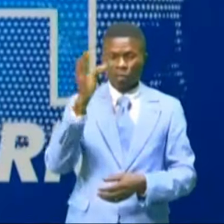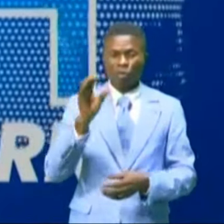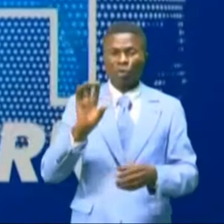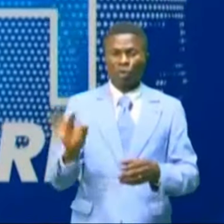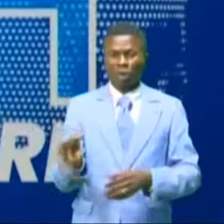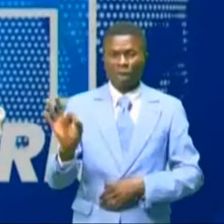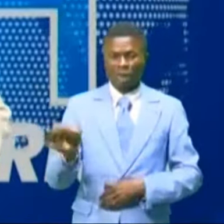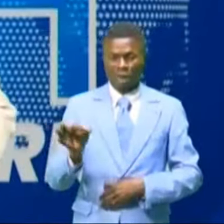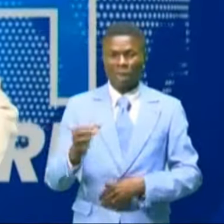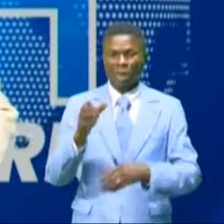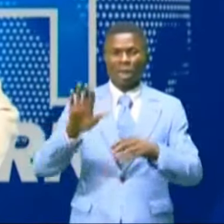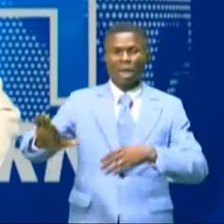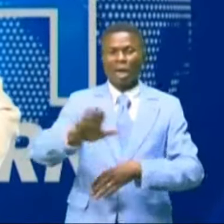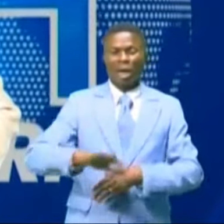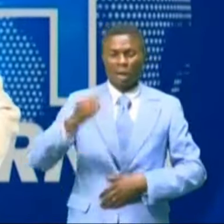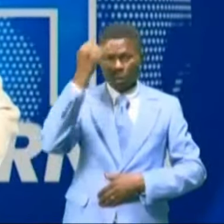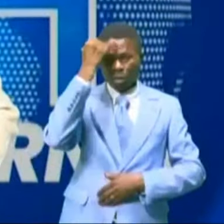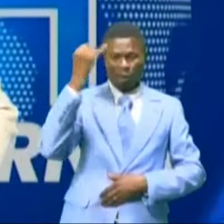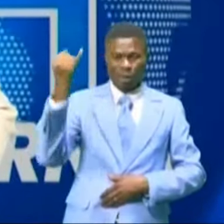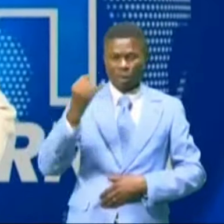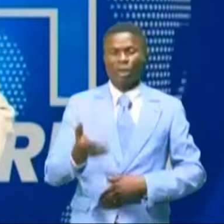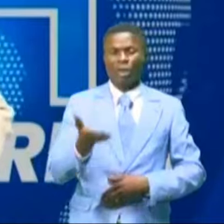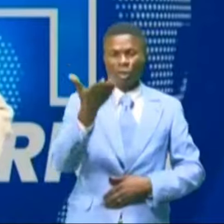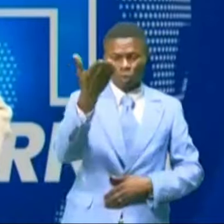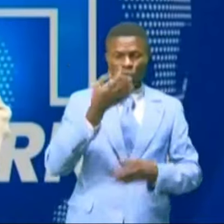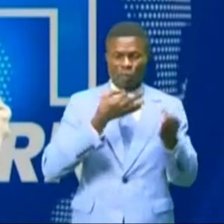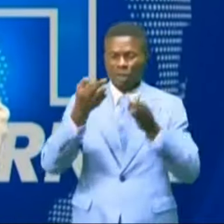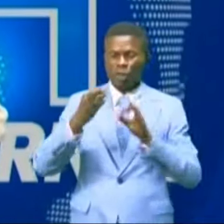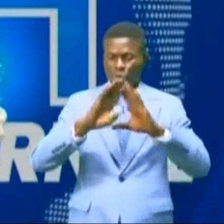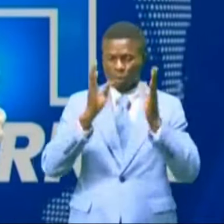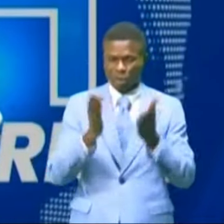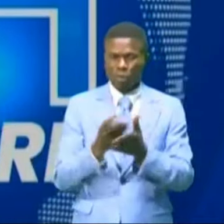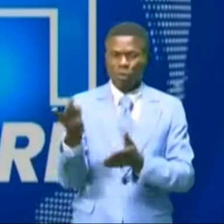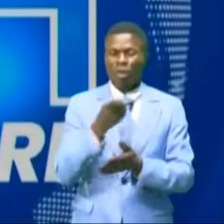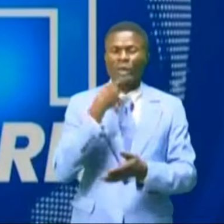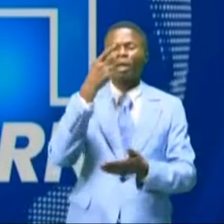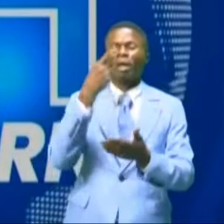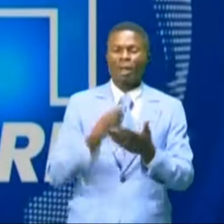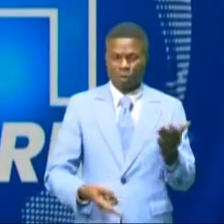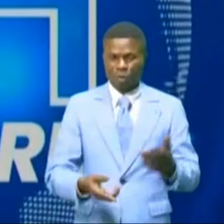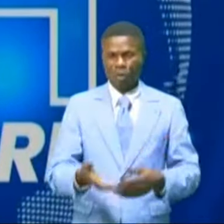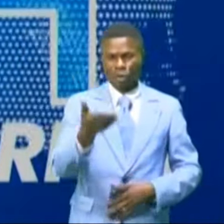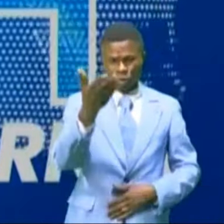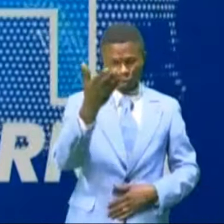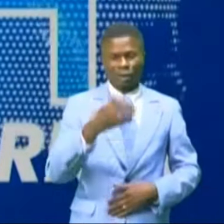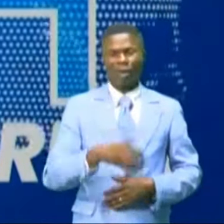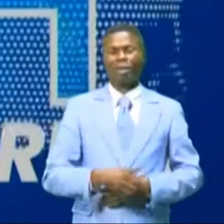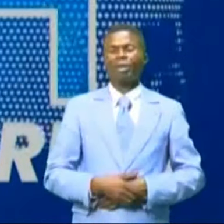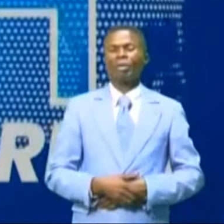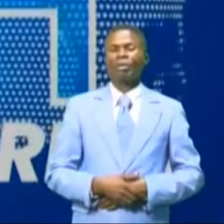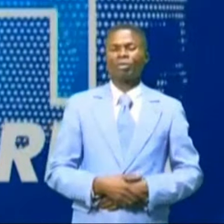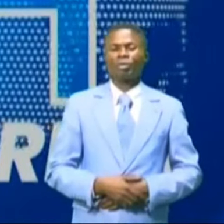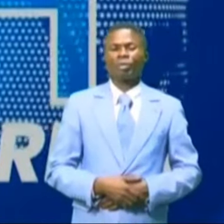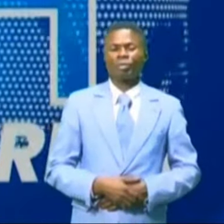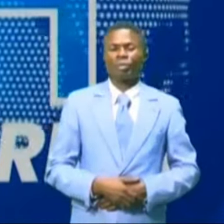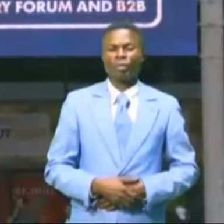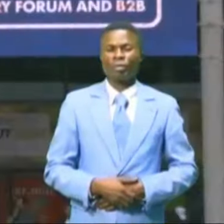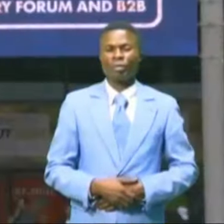Justement, dans ce reportage, Yvette Makoutima nous fait la restitution de la réunion qui s'est tenue sur place.